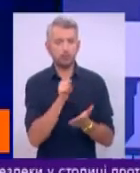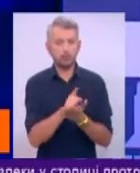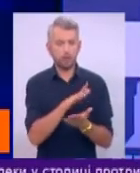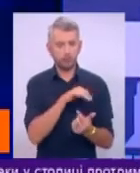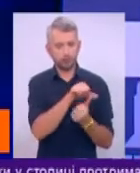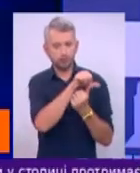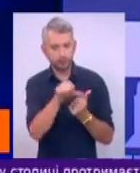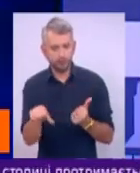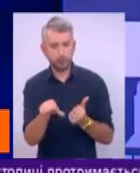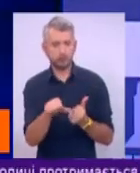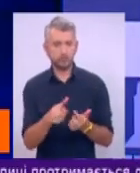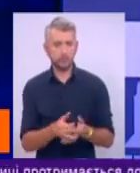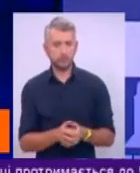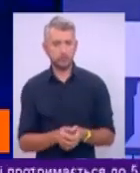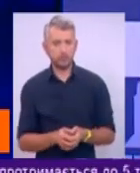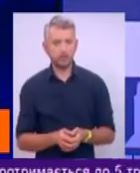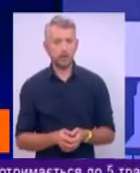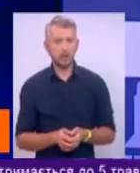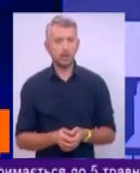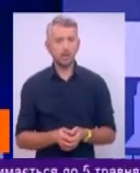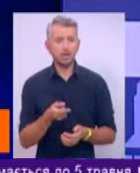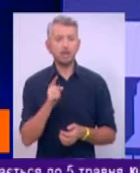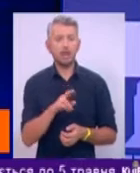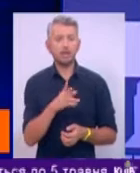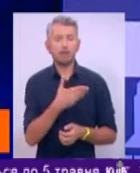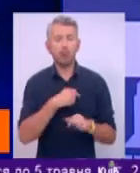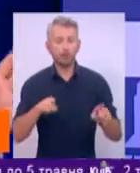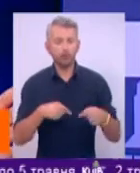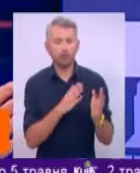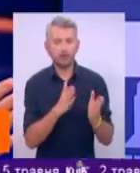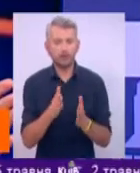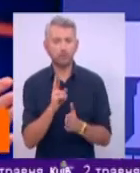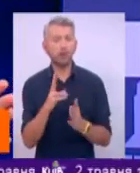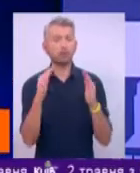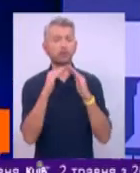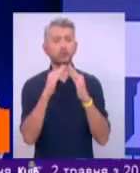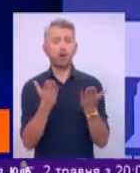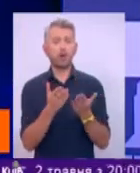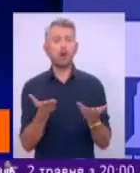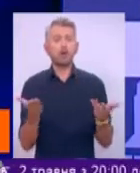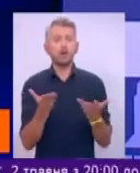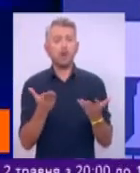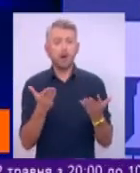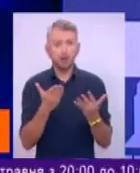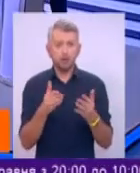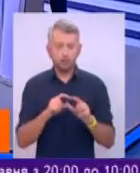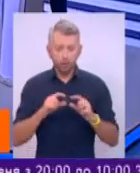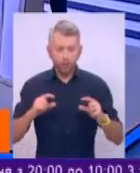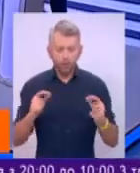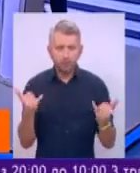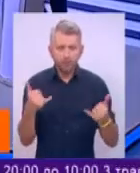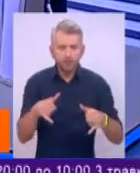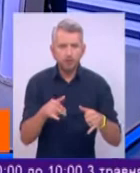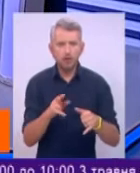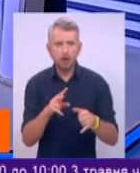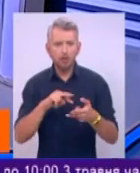виокремлена в окремий спосіб. Розумієте як? Те, як ми організуємо систему, от як будинок. Да, який ми каркас закладемо, як ми спануємо